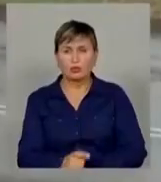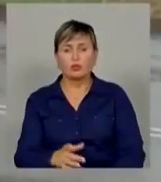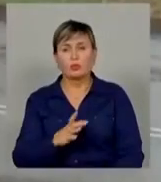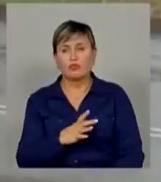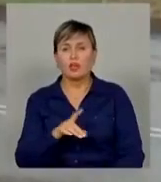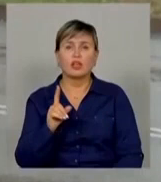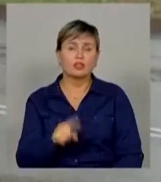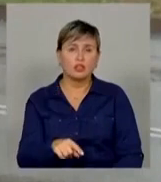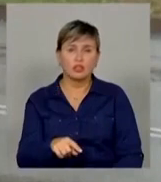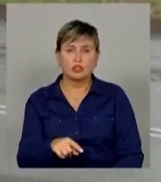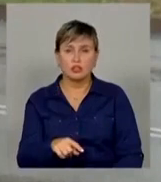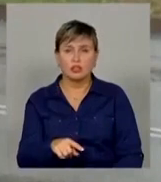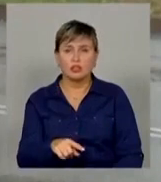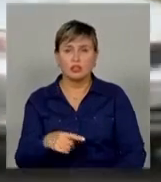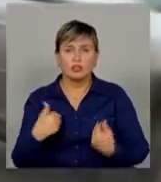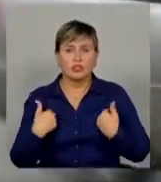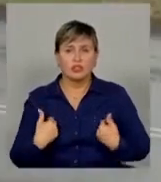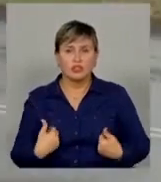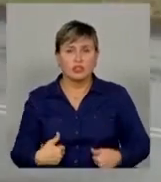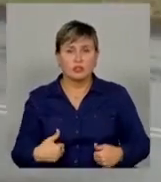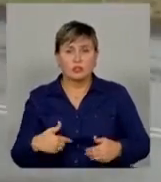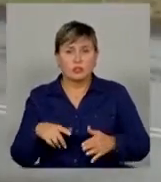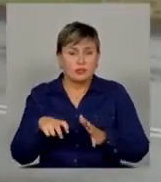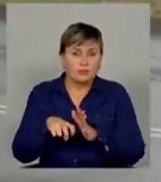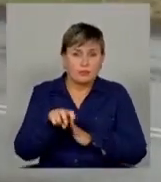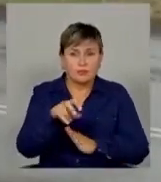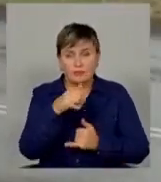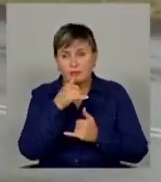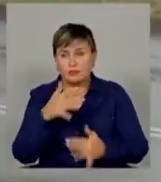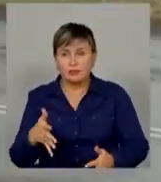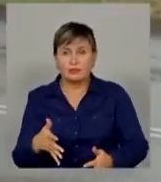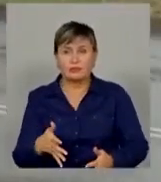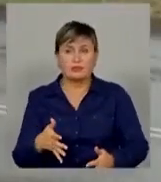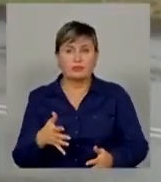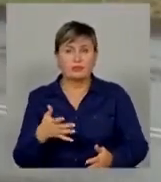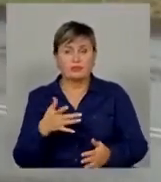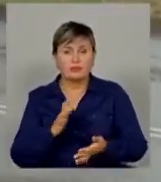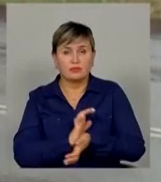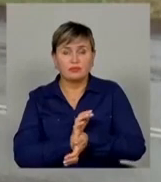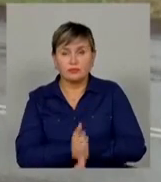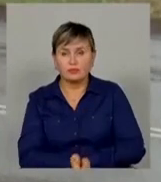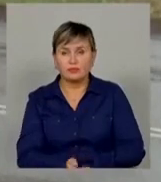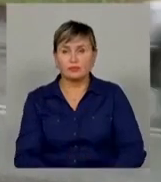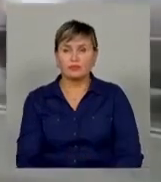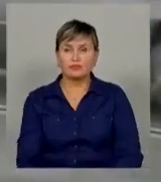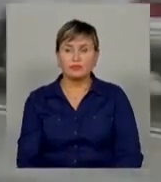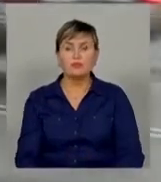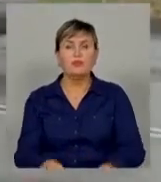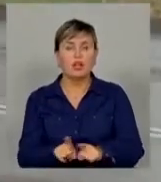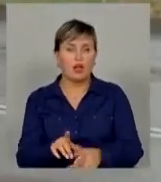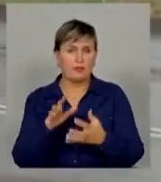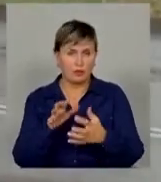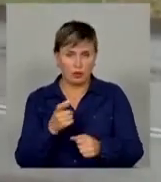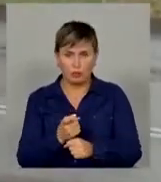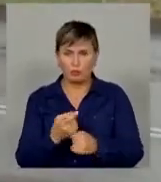даже ты физически не влезаешь в автобус, берешь и едешь там своим ходом, такси и так далее. Также автобусы